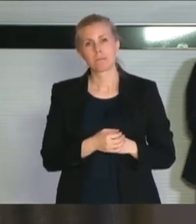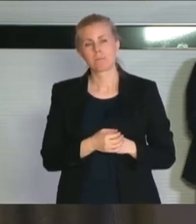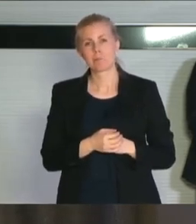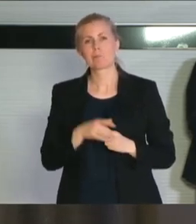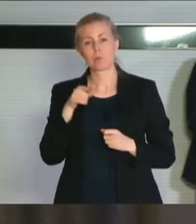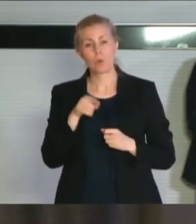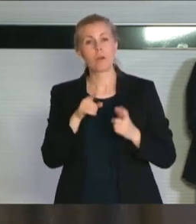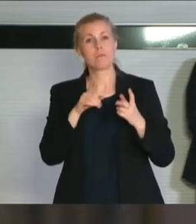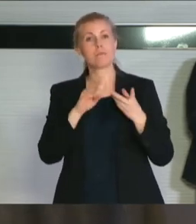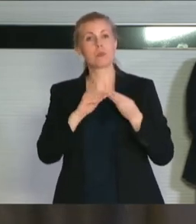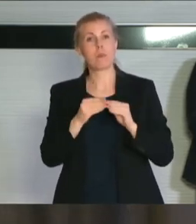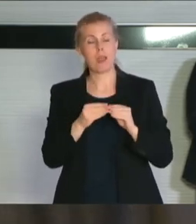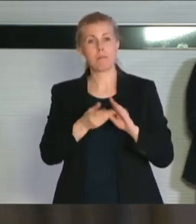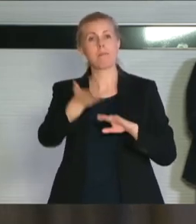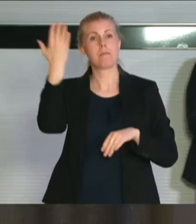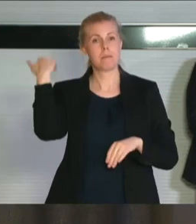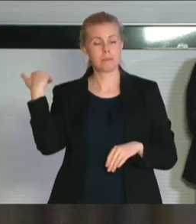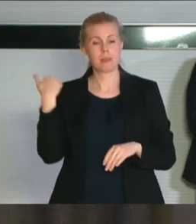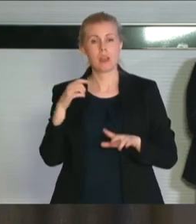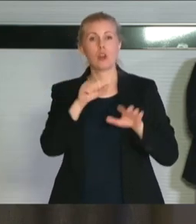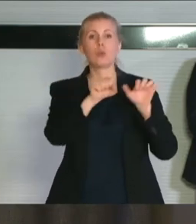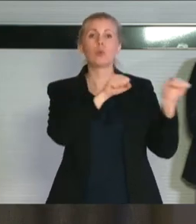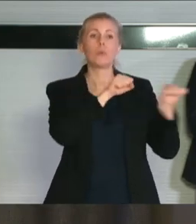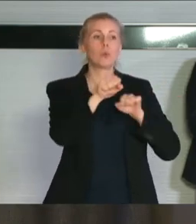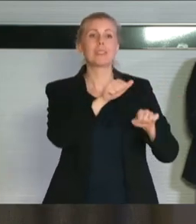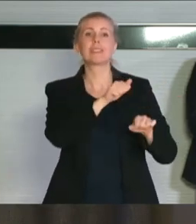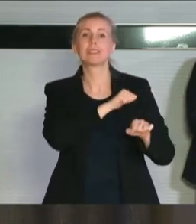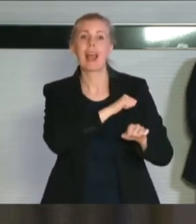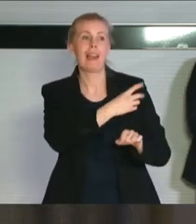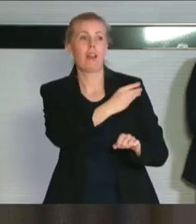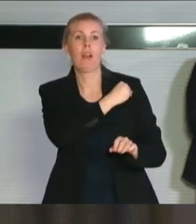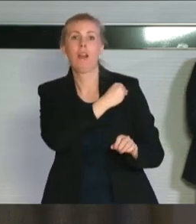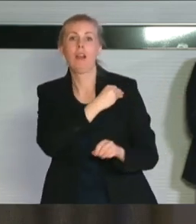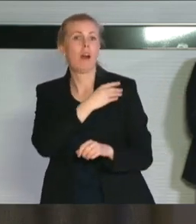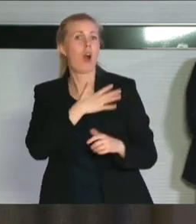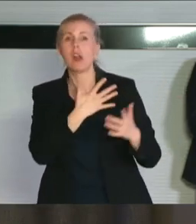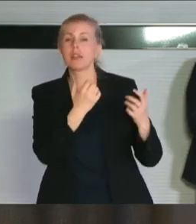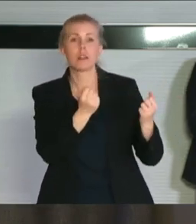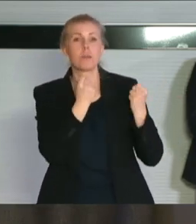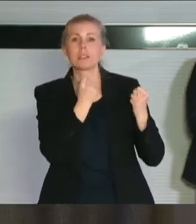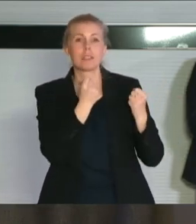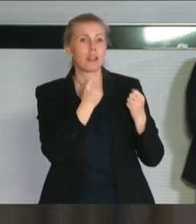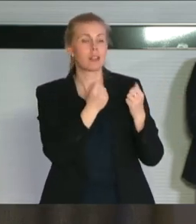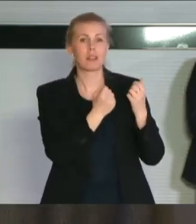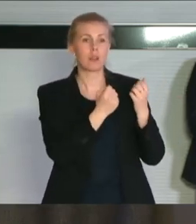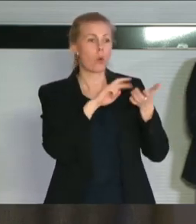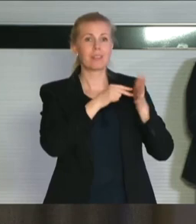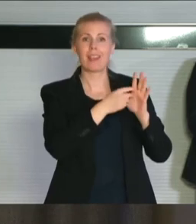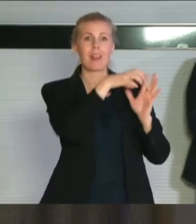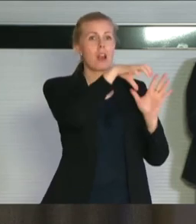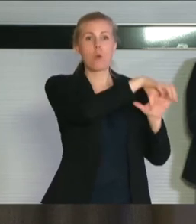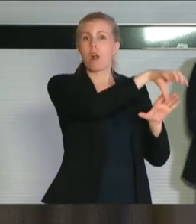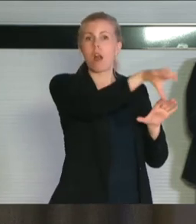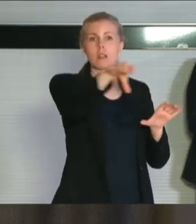litt av problemet var jo at kommunene meldte jo selv tilbake at de hadde ikke kapasitet til å håndtere dette lokalt. Og det var